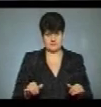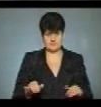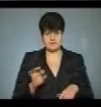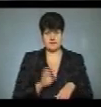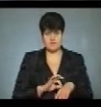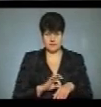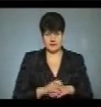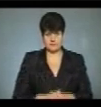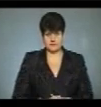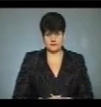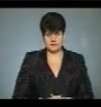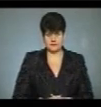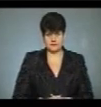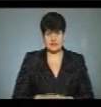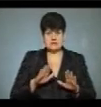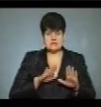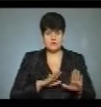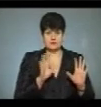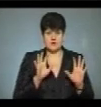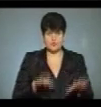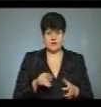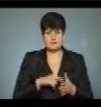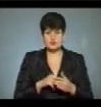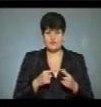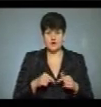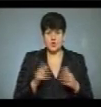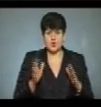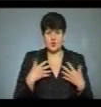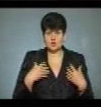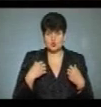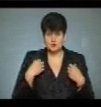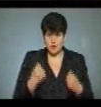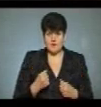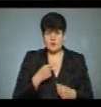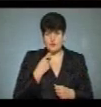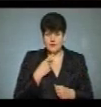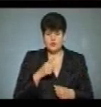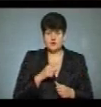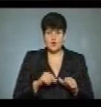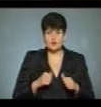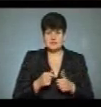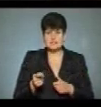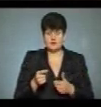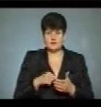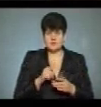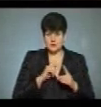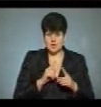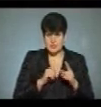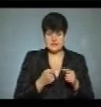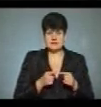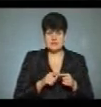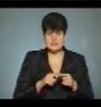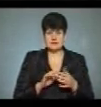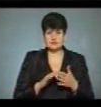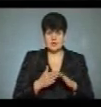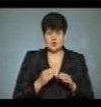захворювання в лікувальному закладі. Заступниця голови міського відділу охорони здоров'я Ольга Ярмоленко каже, комісія Тернопільської міськради з техногенної безпеки